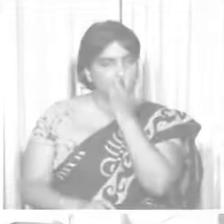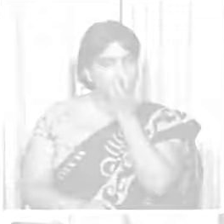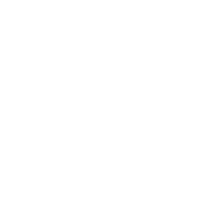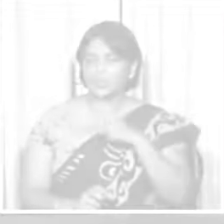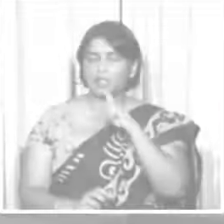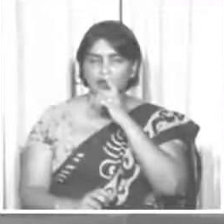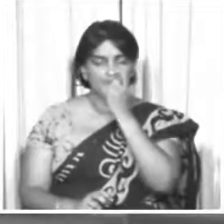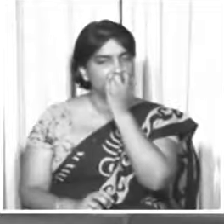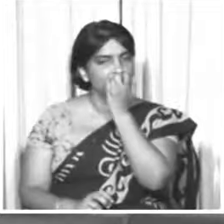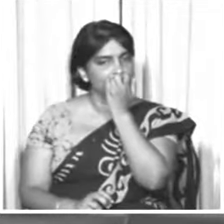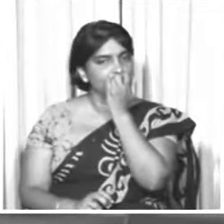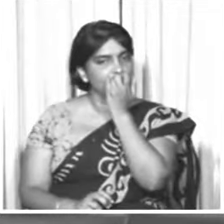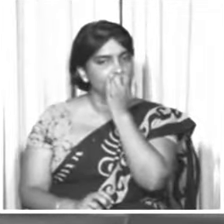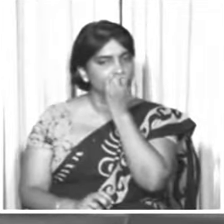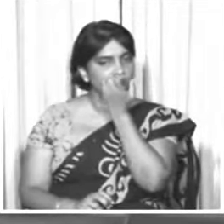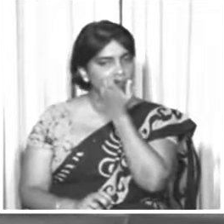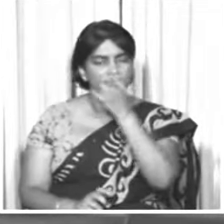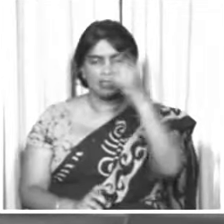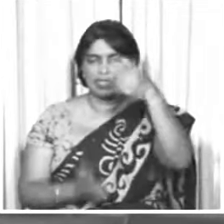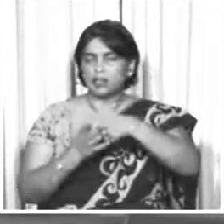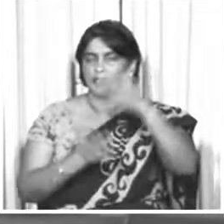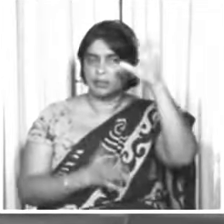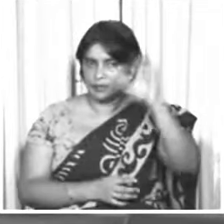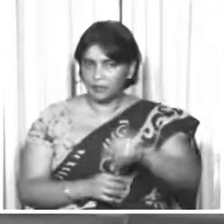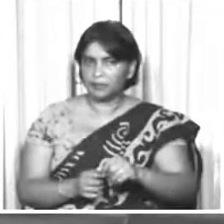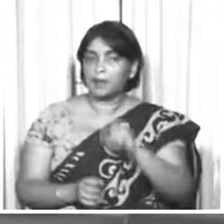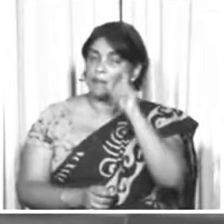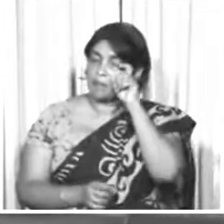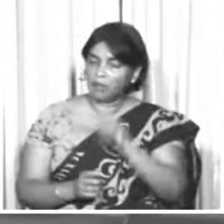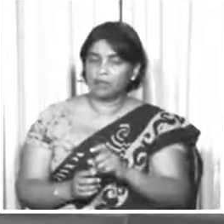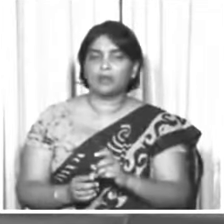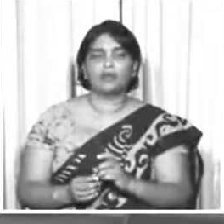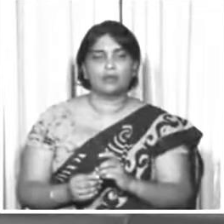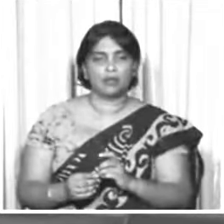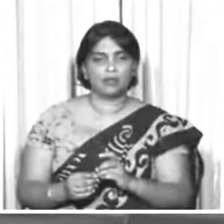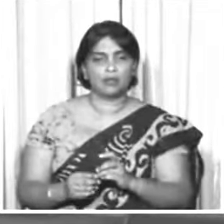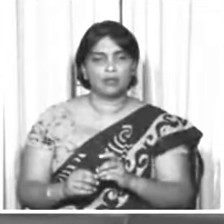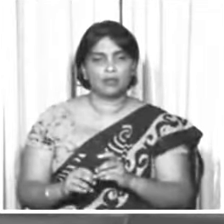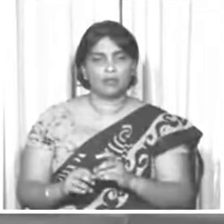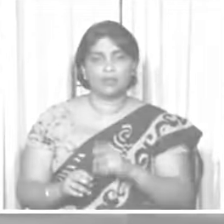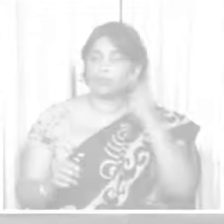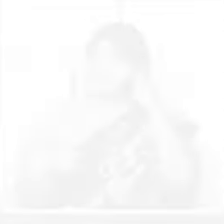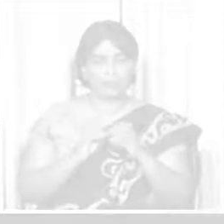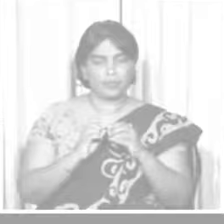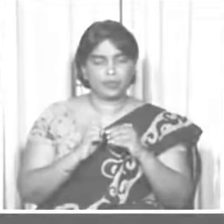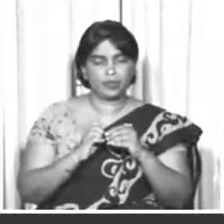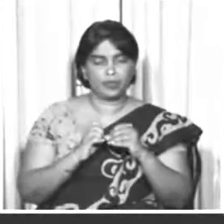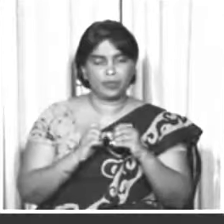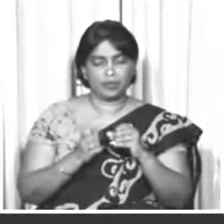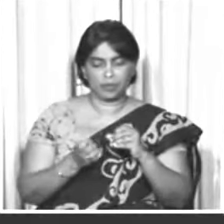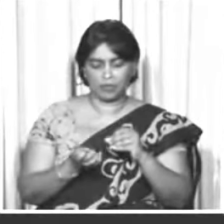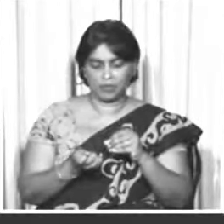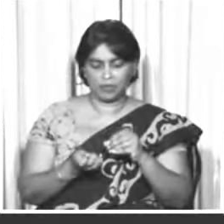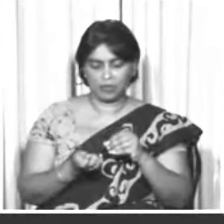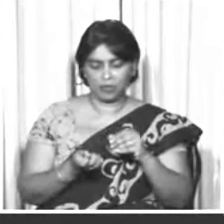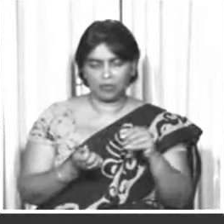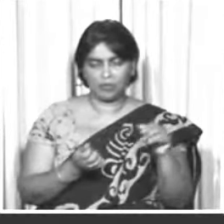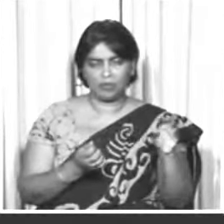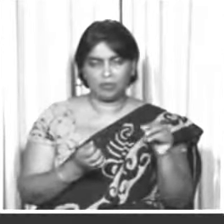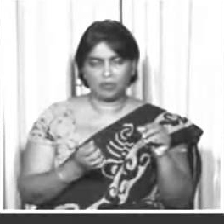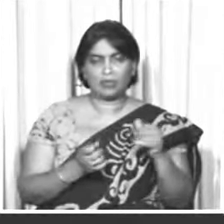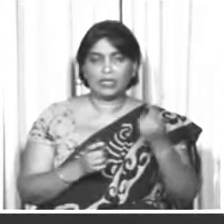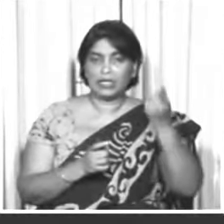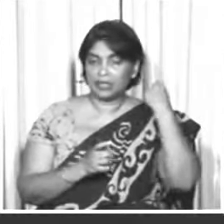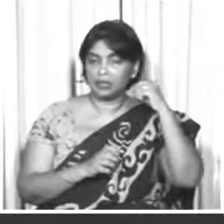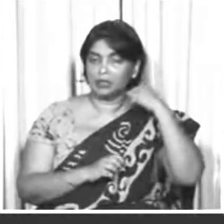හැන්සඩ් එක ගෙන්නන්න හැන්සඩ් එක ගෙනල්ලා හැන්සඩ් එක බලලා ඊට පස්සේ අපි මේක ගැන කතා කරමු මෙතුමා අවසන් කරන්න ඔබතුමා නෑ මෙතුමා